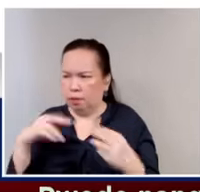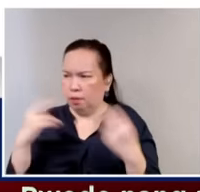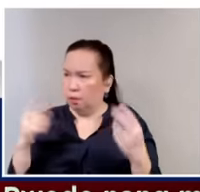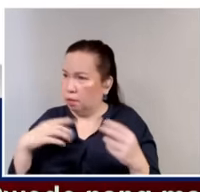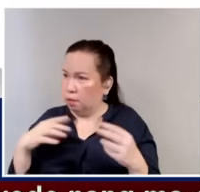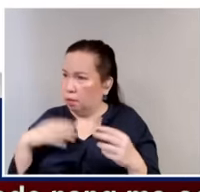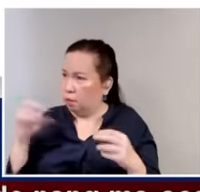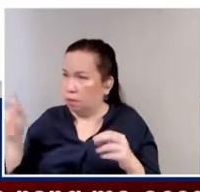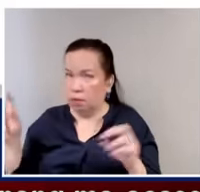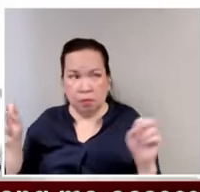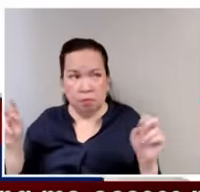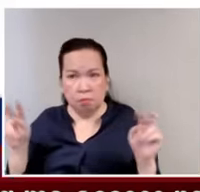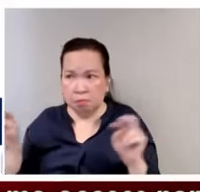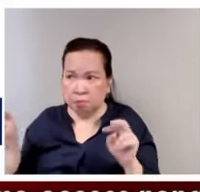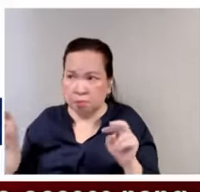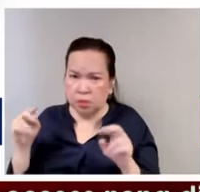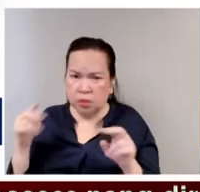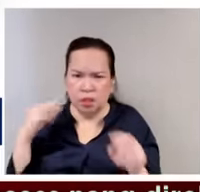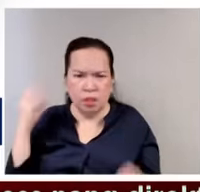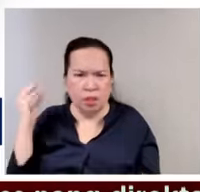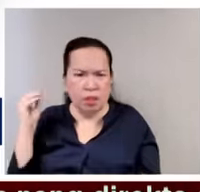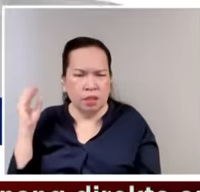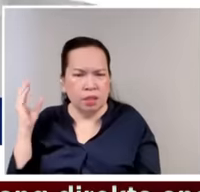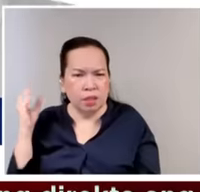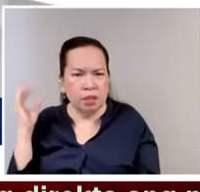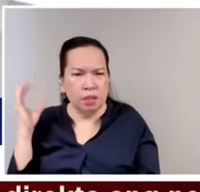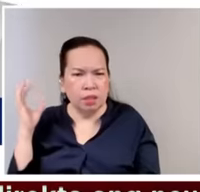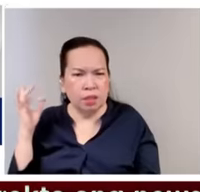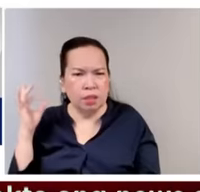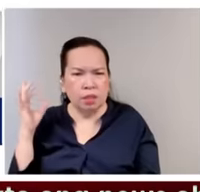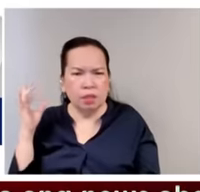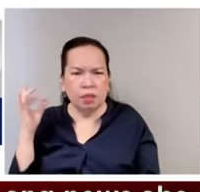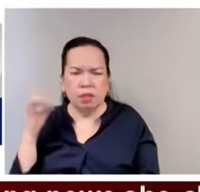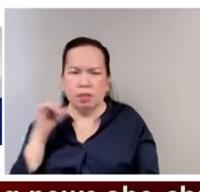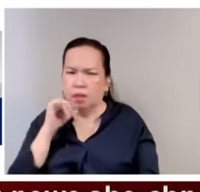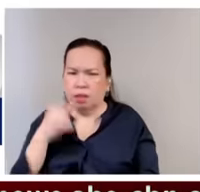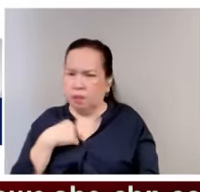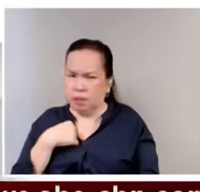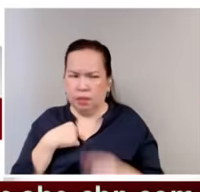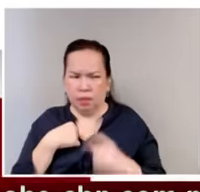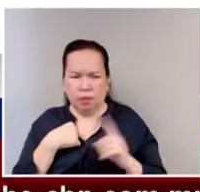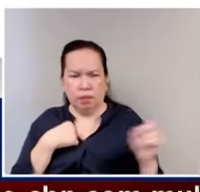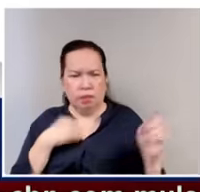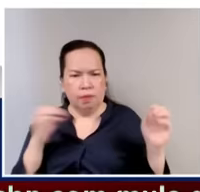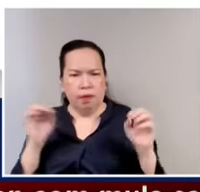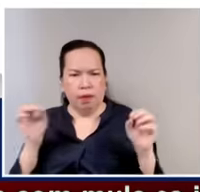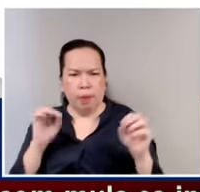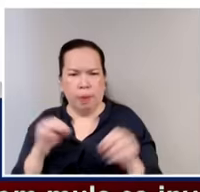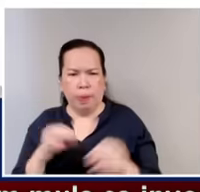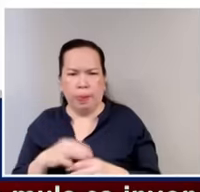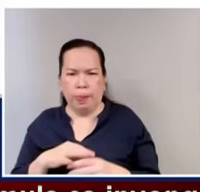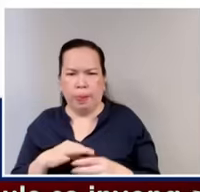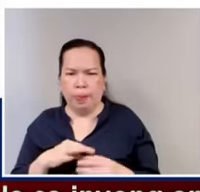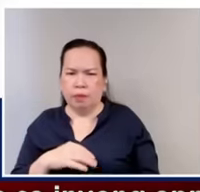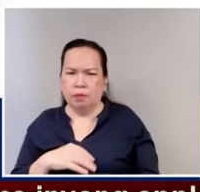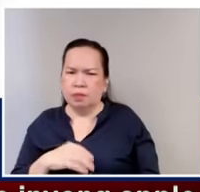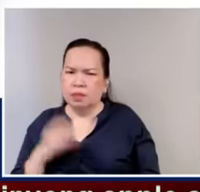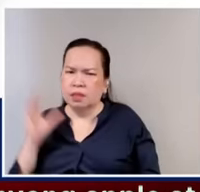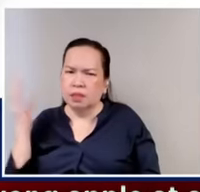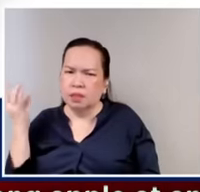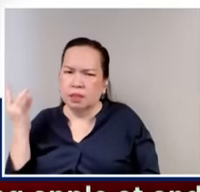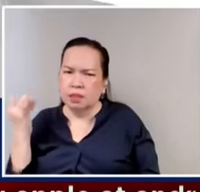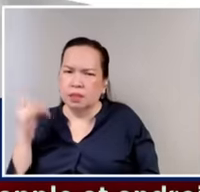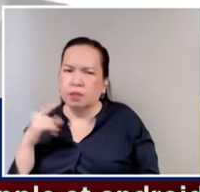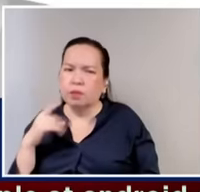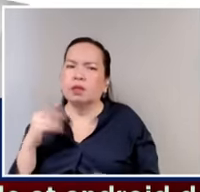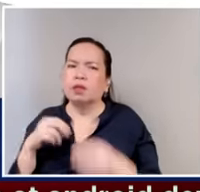lang sila o sa kanila nang galing yung beeping sound. Hindi definitely sa akin, hindi naman sa kanila. Nang makaangat